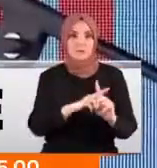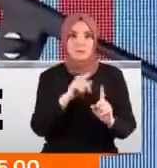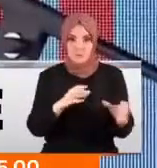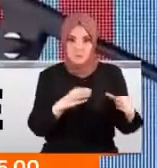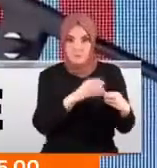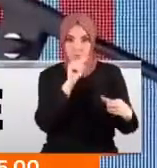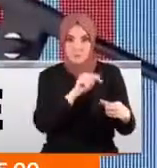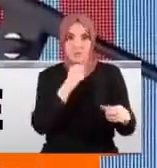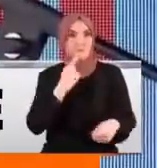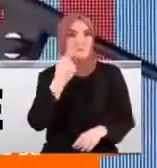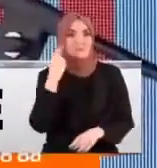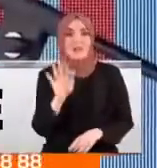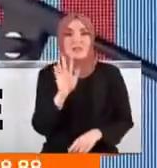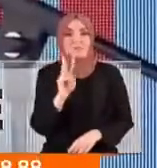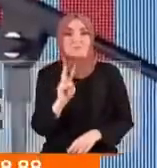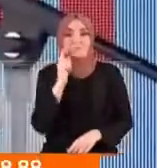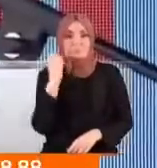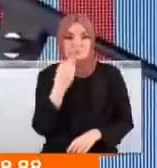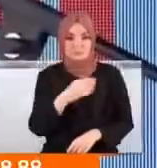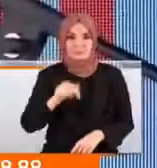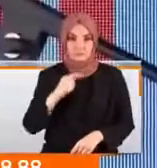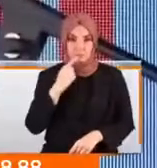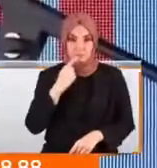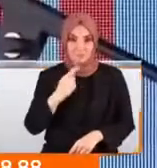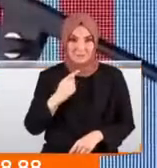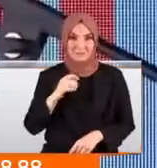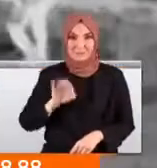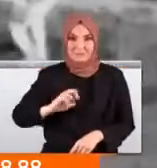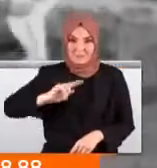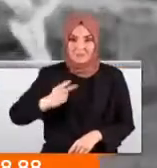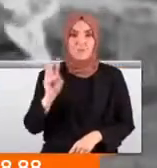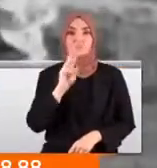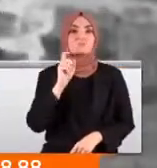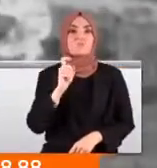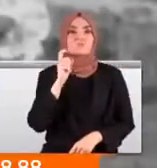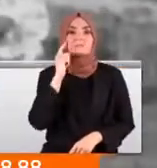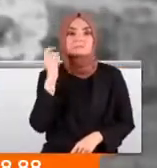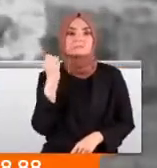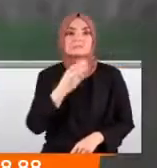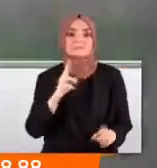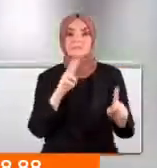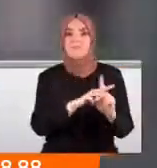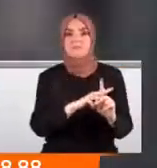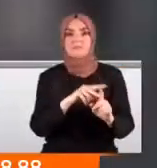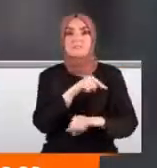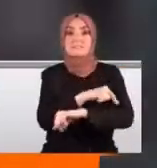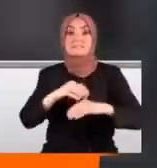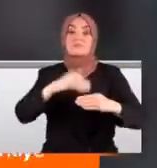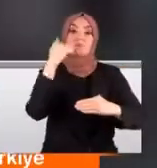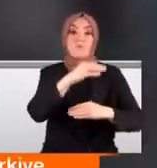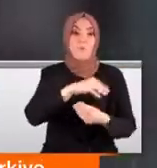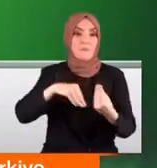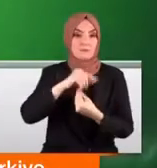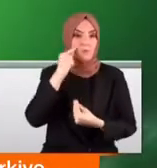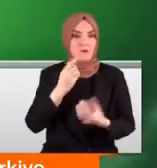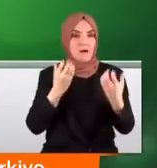53 kişi, bu yıl şu ana kadar 39 kişi katıldı. Sınır ötesi operasyonlarla da ağır darbe alan